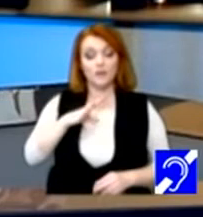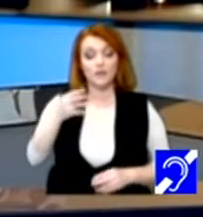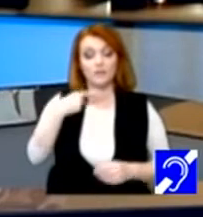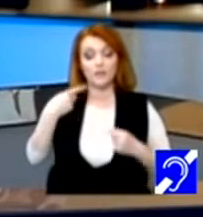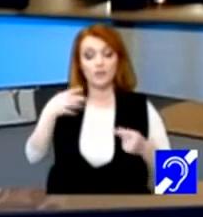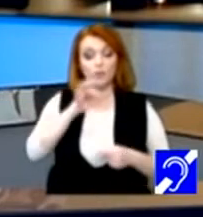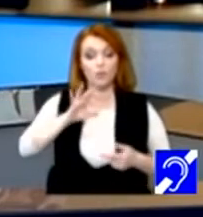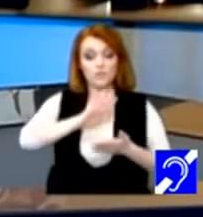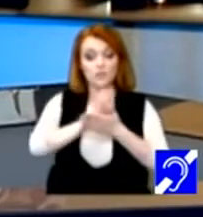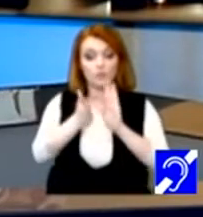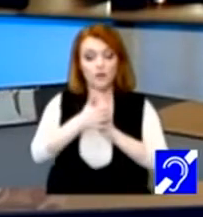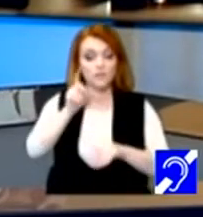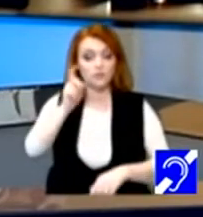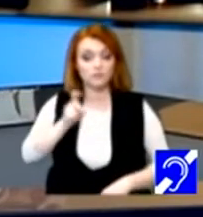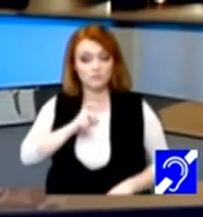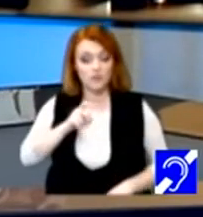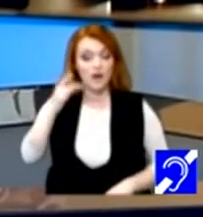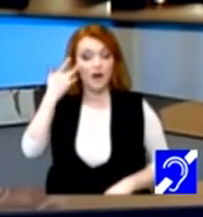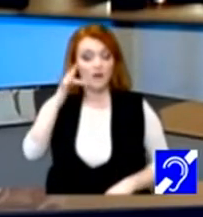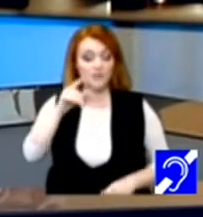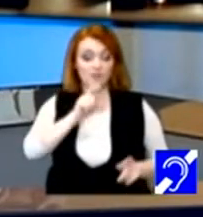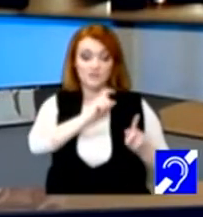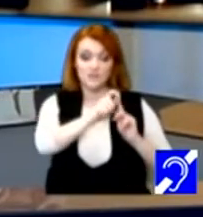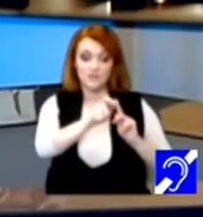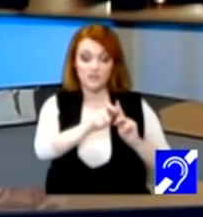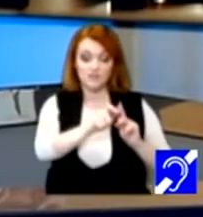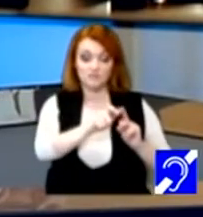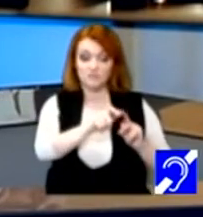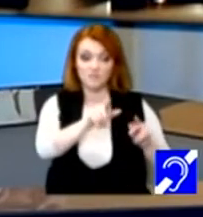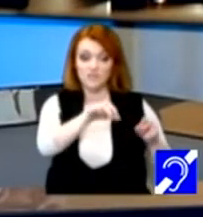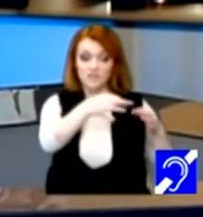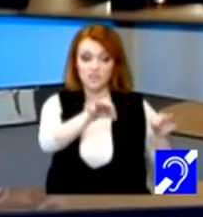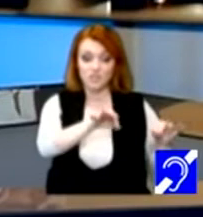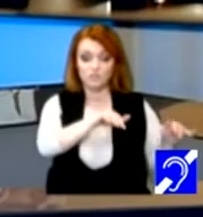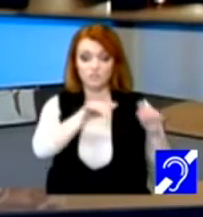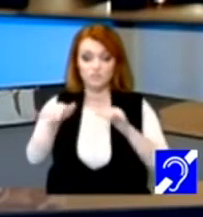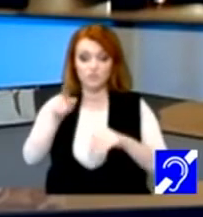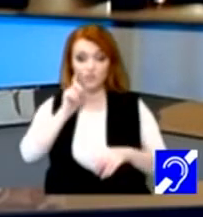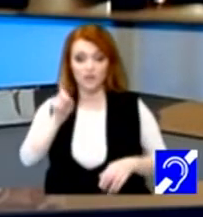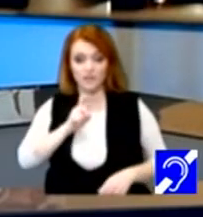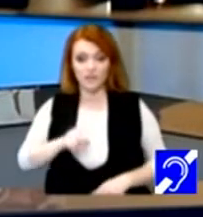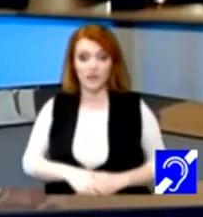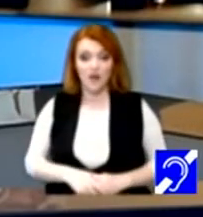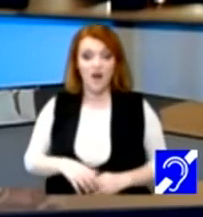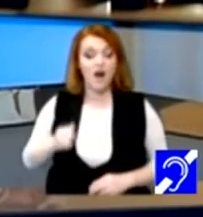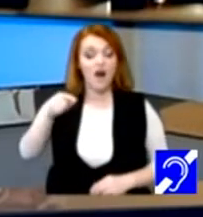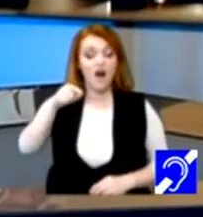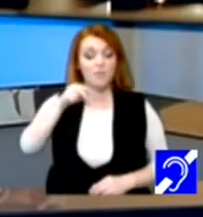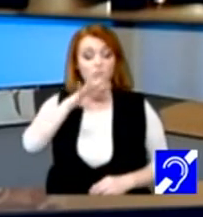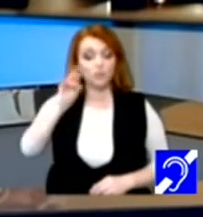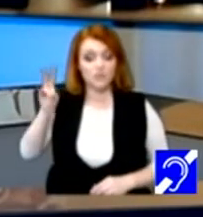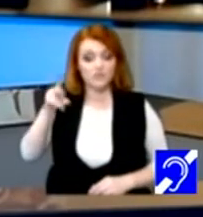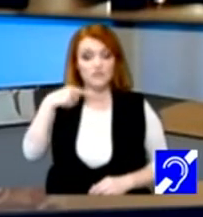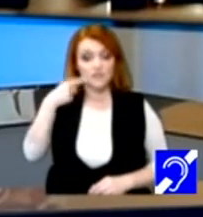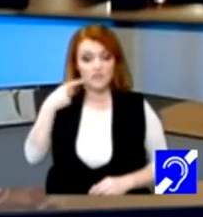Ucraina. Joe Biden a amenințat cu un răspuns ferm la orice invazie rusă, iar Vladimir Putin a afirmat că noi sancțiuni împotriva Rusiei ar